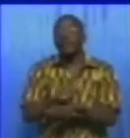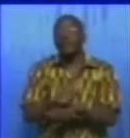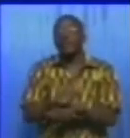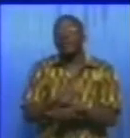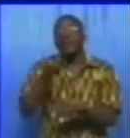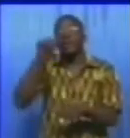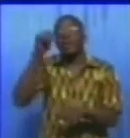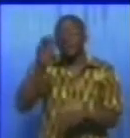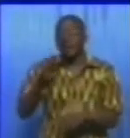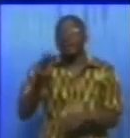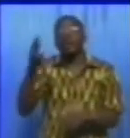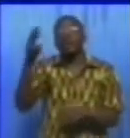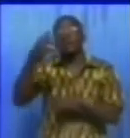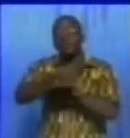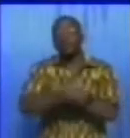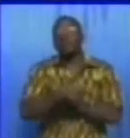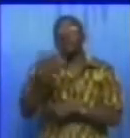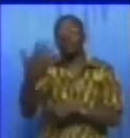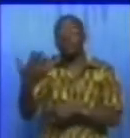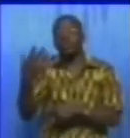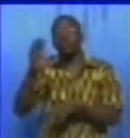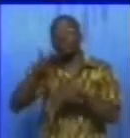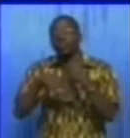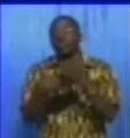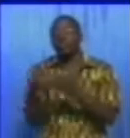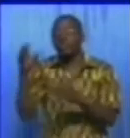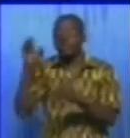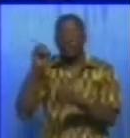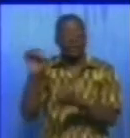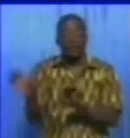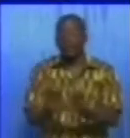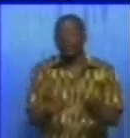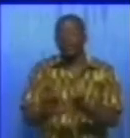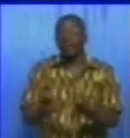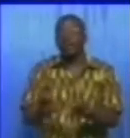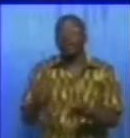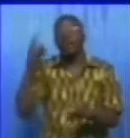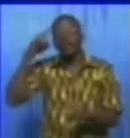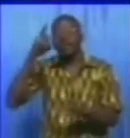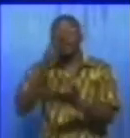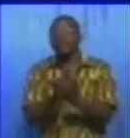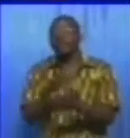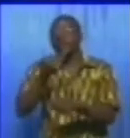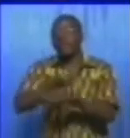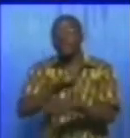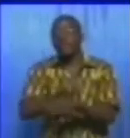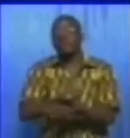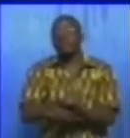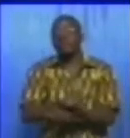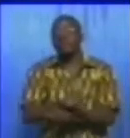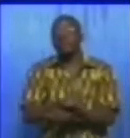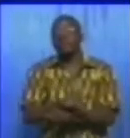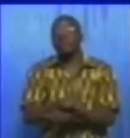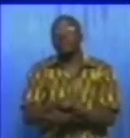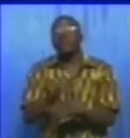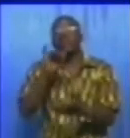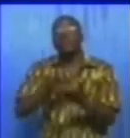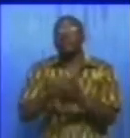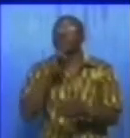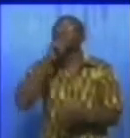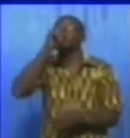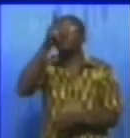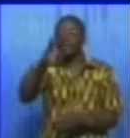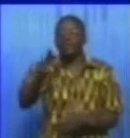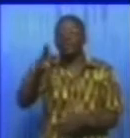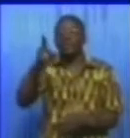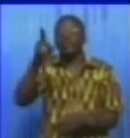45 jours, deux mois. Mais aujourd'hui, tout est à planer. Vous le constatez, nous sommes sur le travail, on a repris le travail. On a fait un nouveau planning. En tout cas, ce qui est sûr,